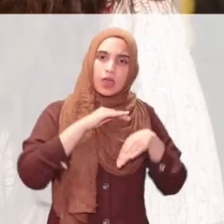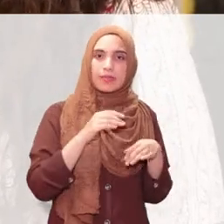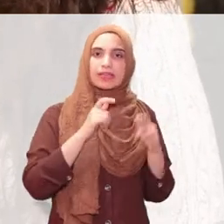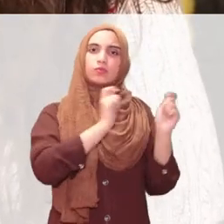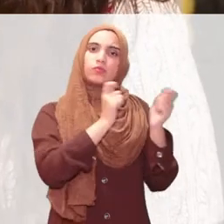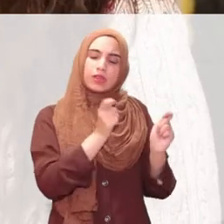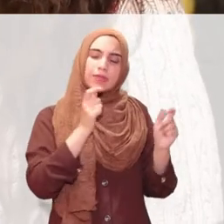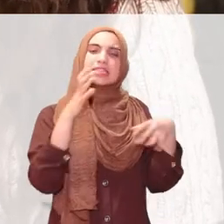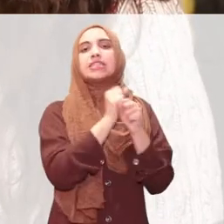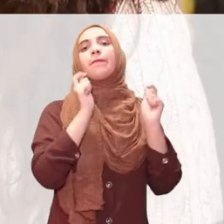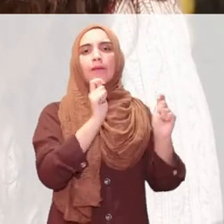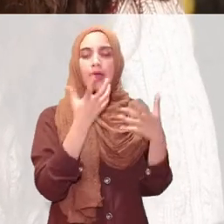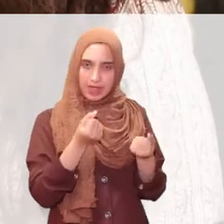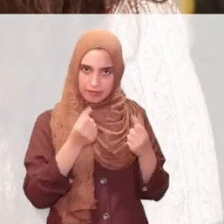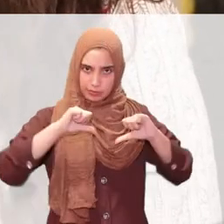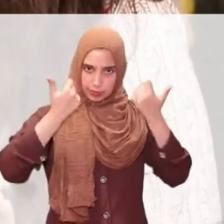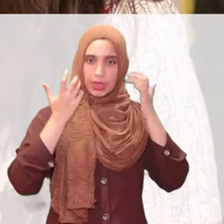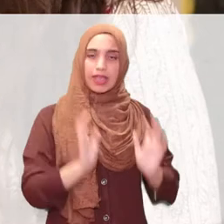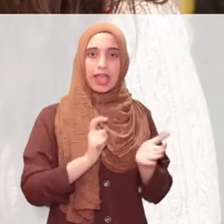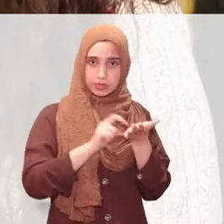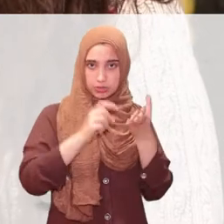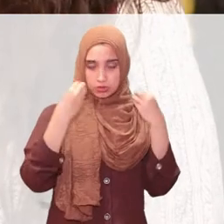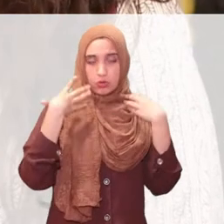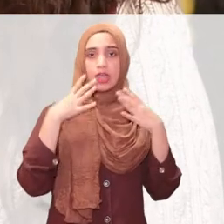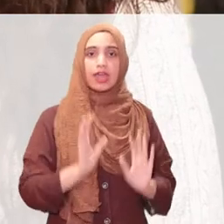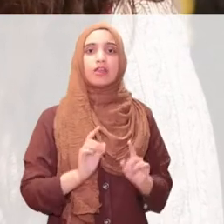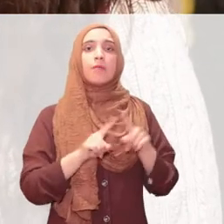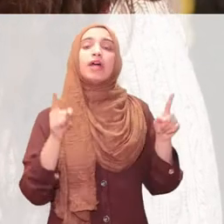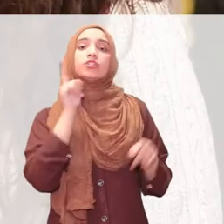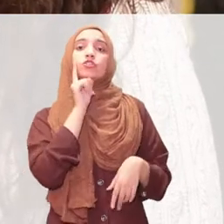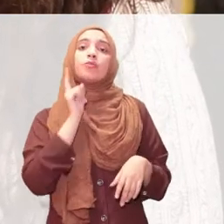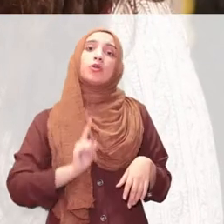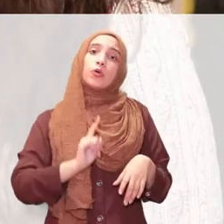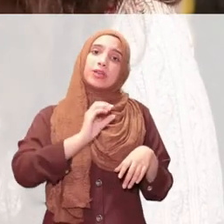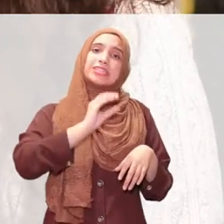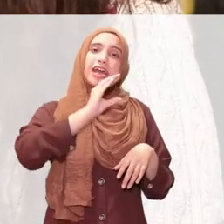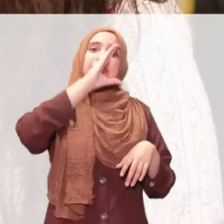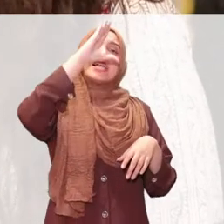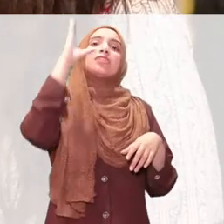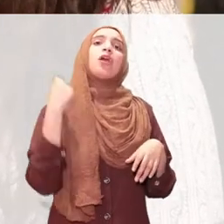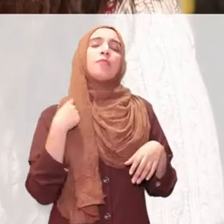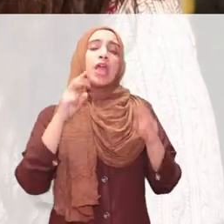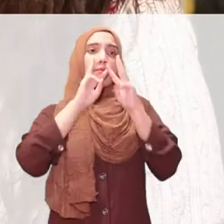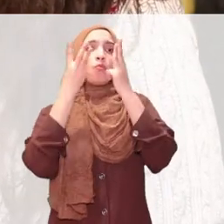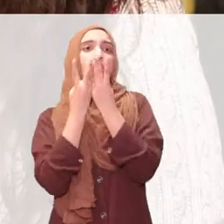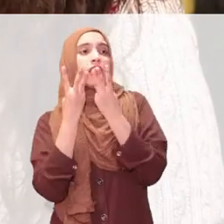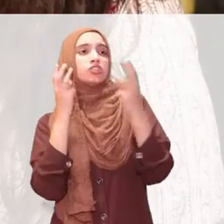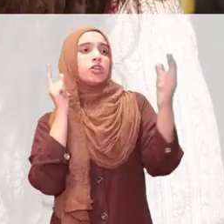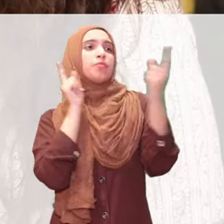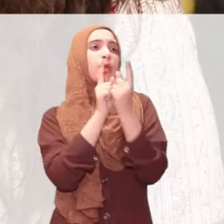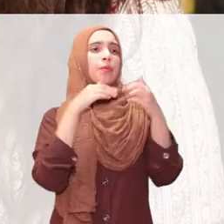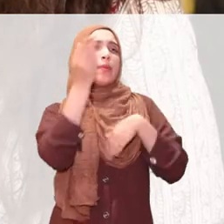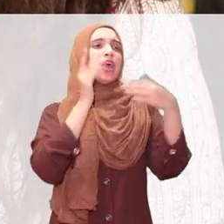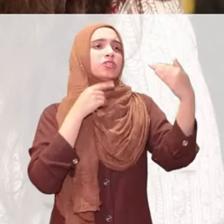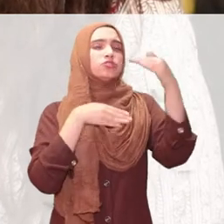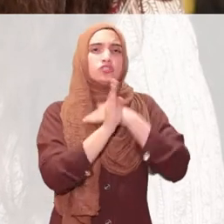और बदी ओल्ड राइड थ्रू एंड मोड वेबसाइट प्रेशर बैकेम मोर इंटरेस्टेड फीलिंग